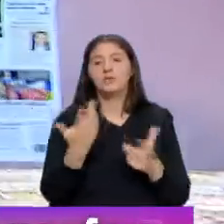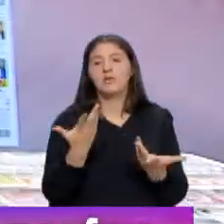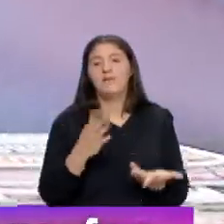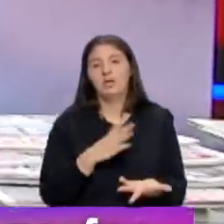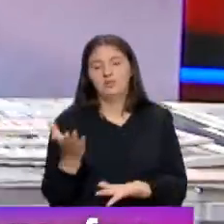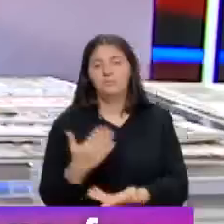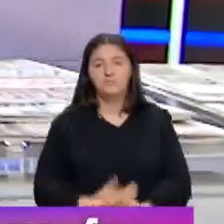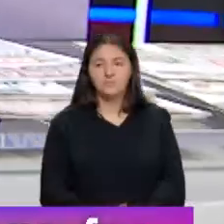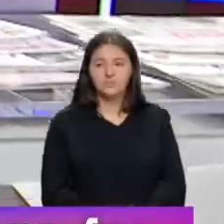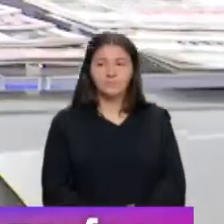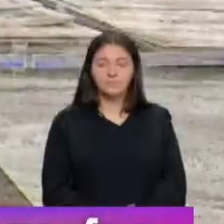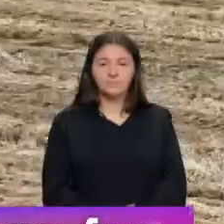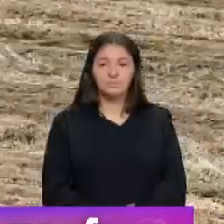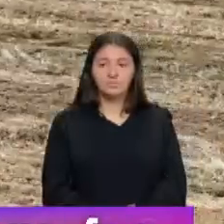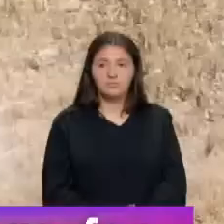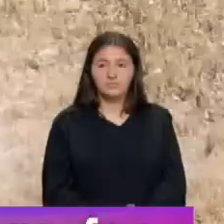daha